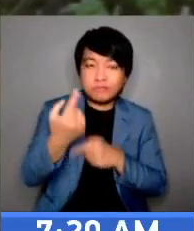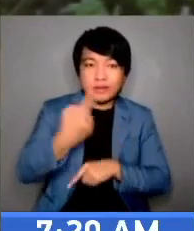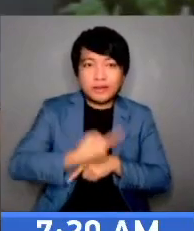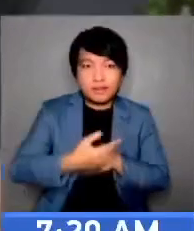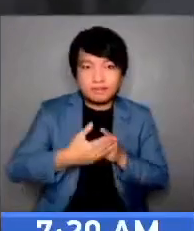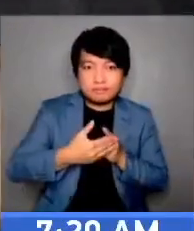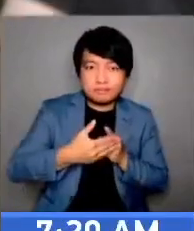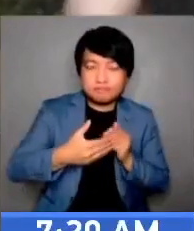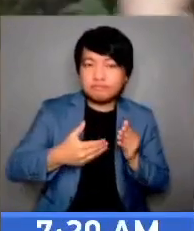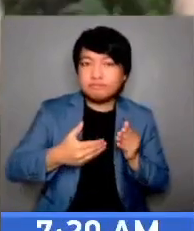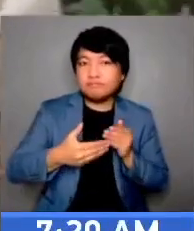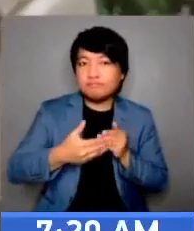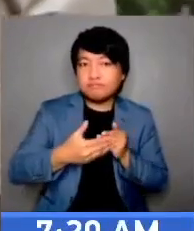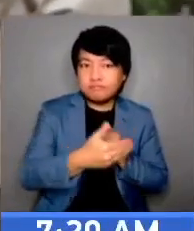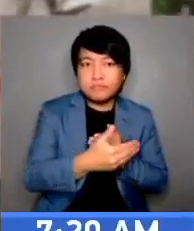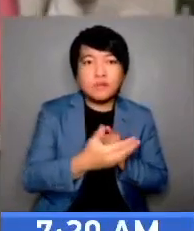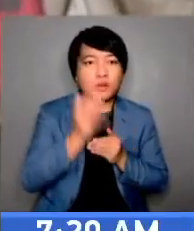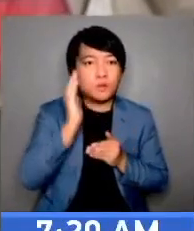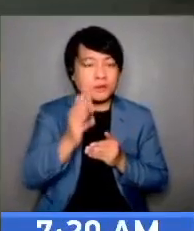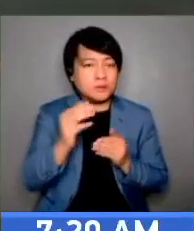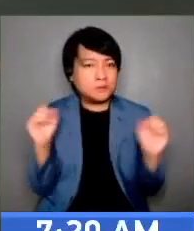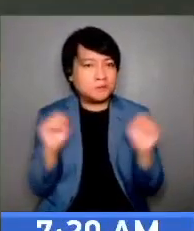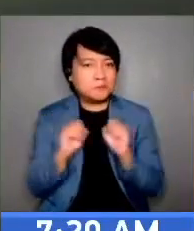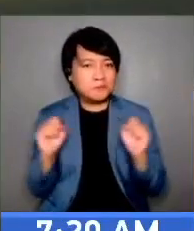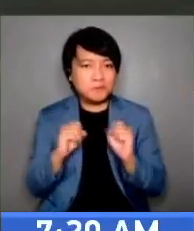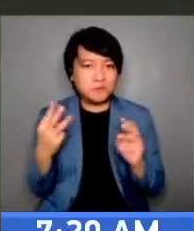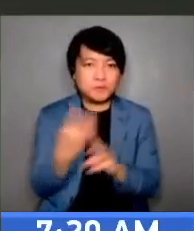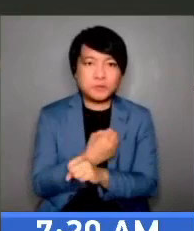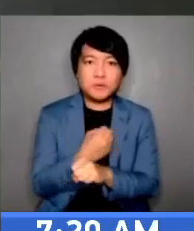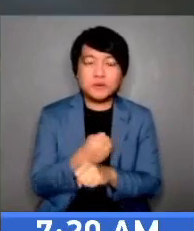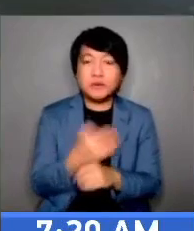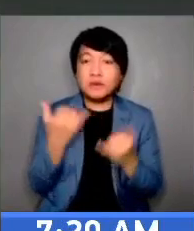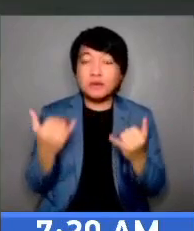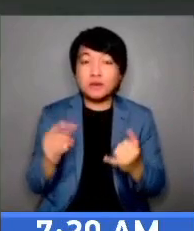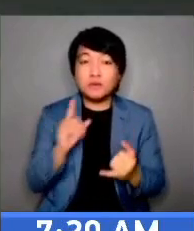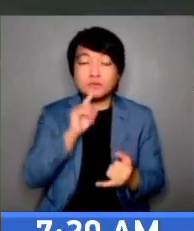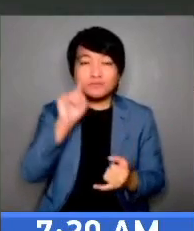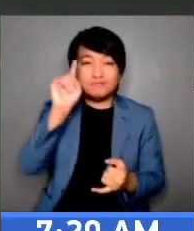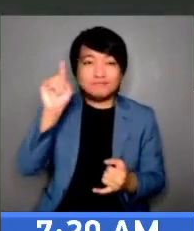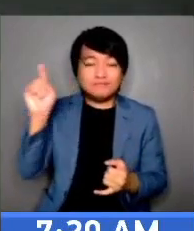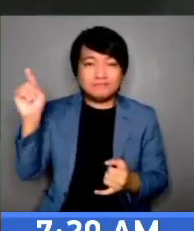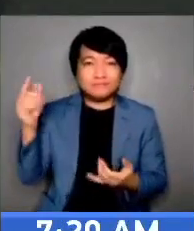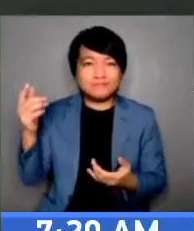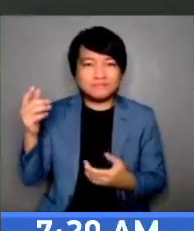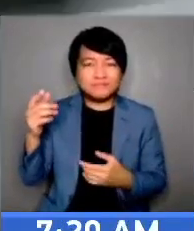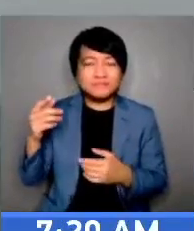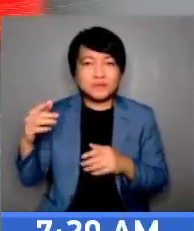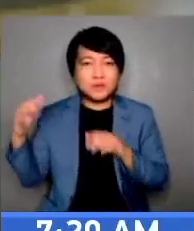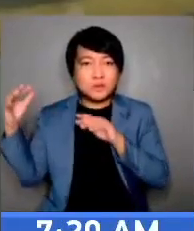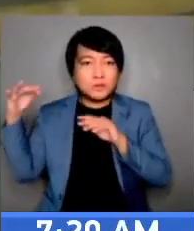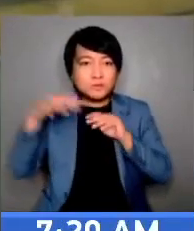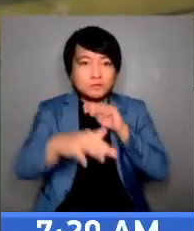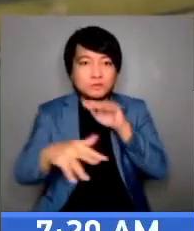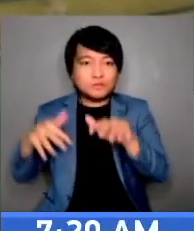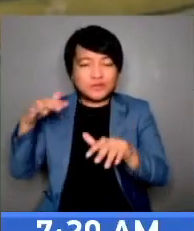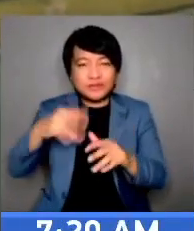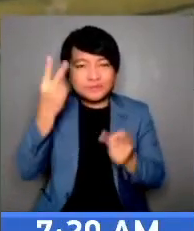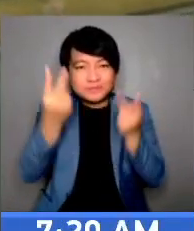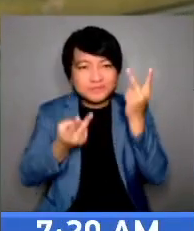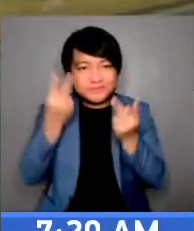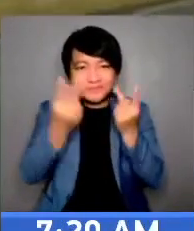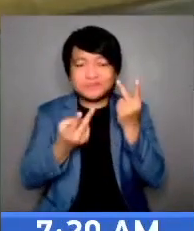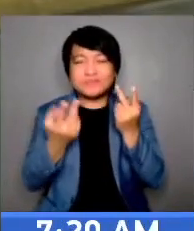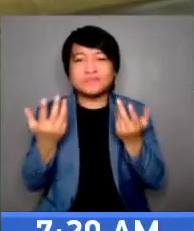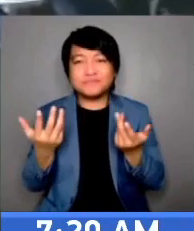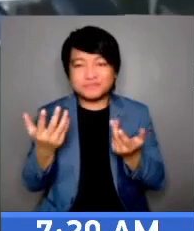simula mamayang gabi expected na yung ah pagdating ng mga turistang aakyat sa lungsod ng Baguio ayon sa bcpo expected